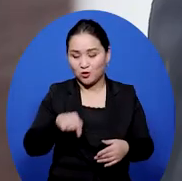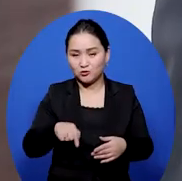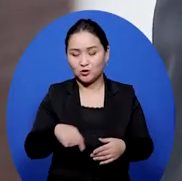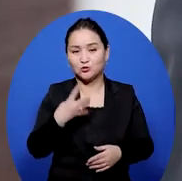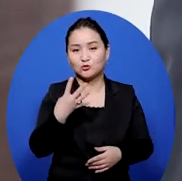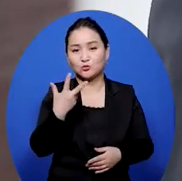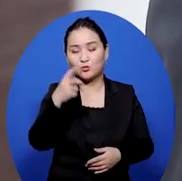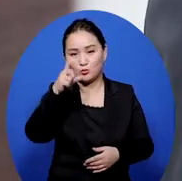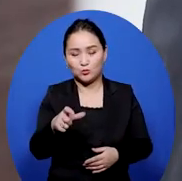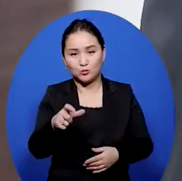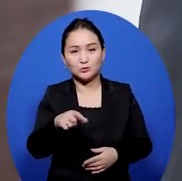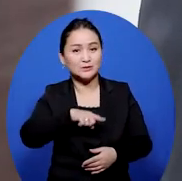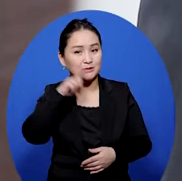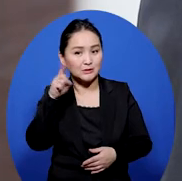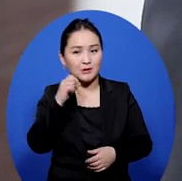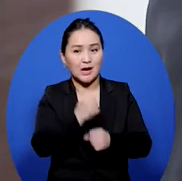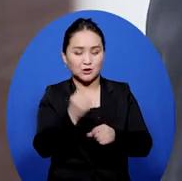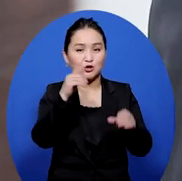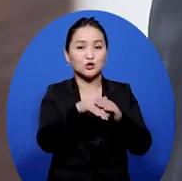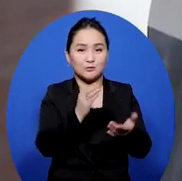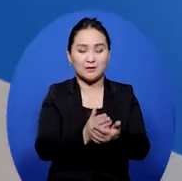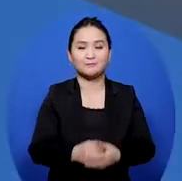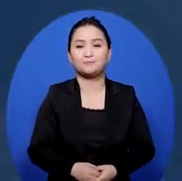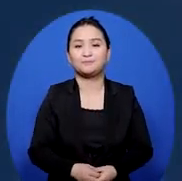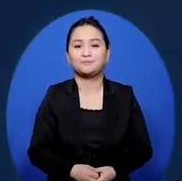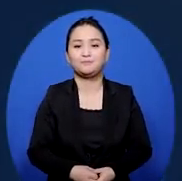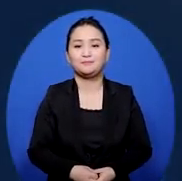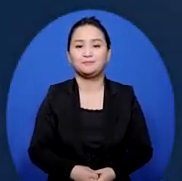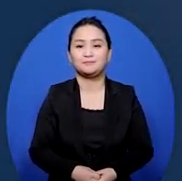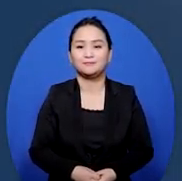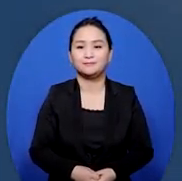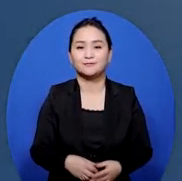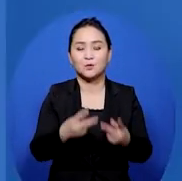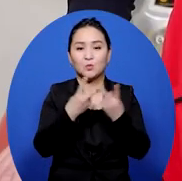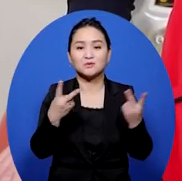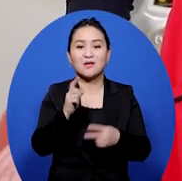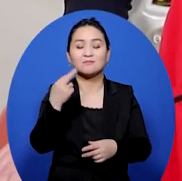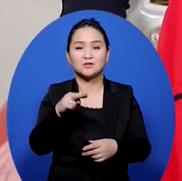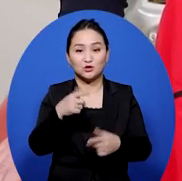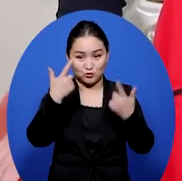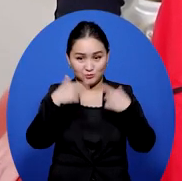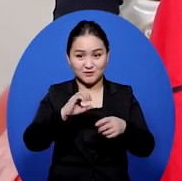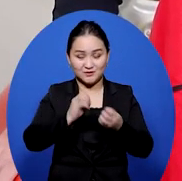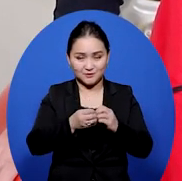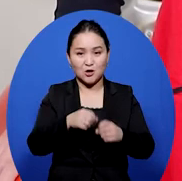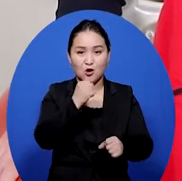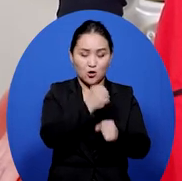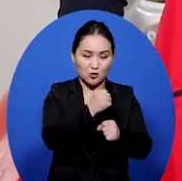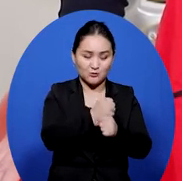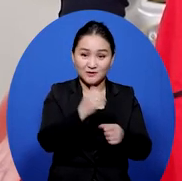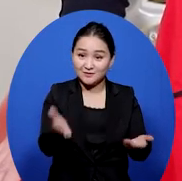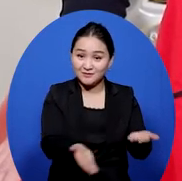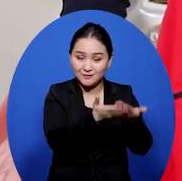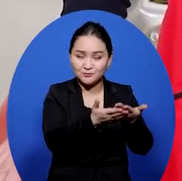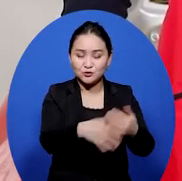эхний байдлаар 43 залуу ажлын байртаа болсон. үндэсний хэмжээнд зохион байгуулагдаж байгаа хөдөлмөр